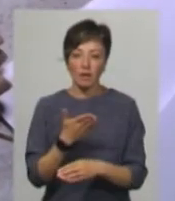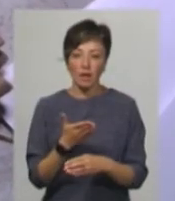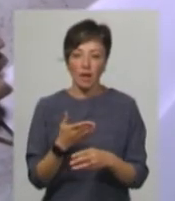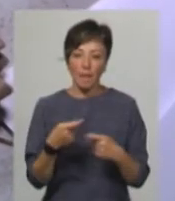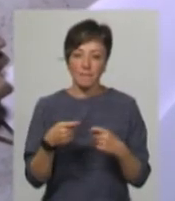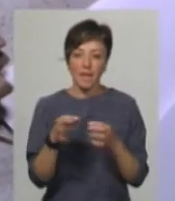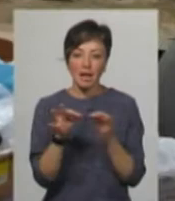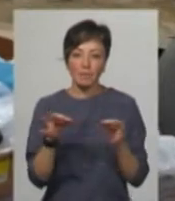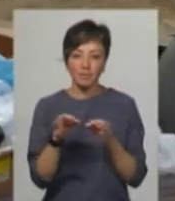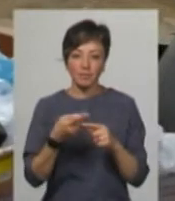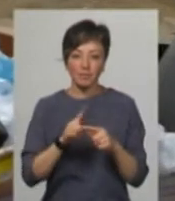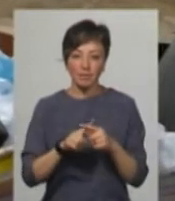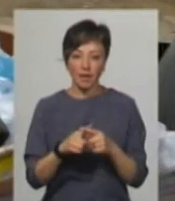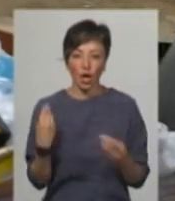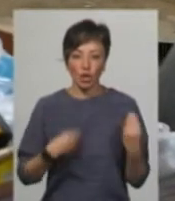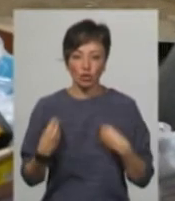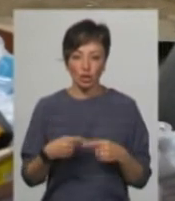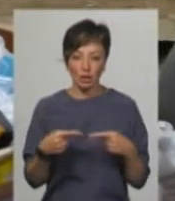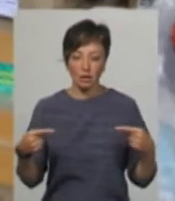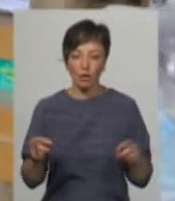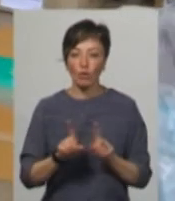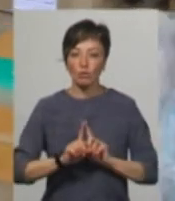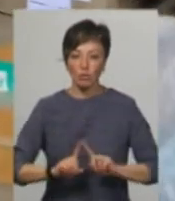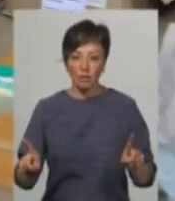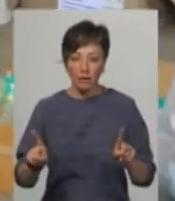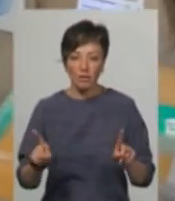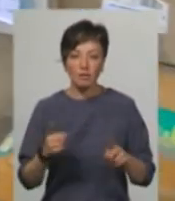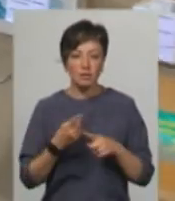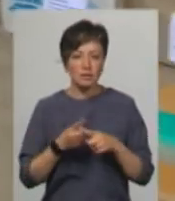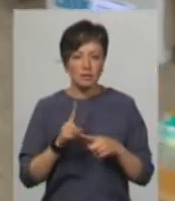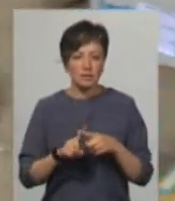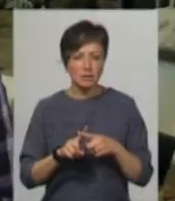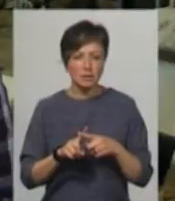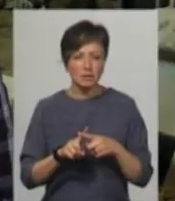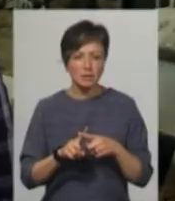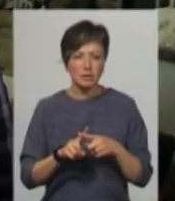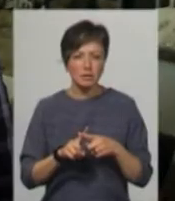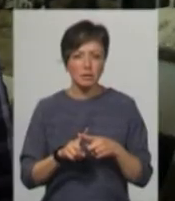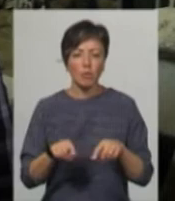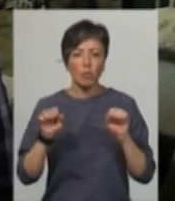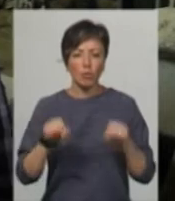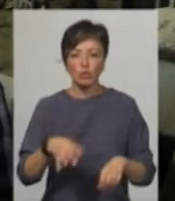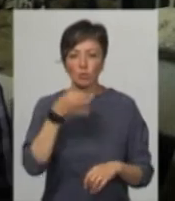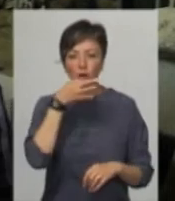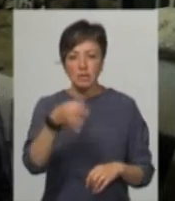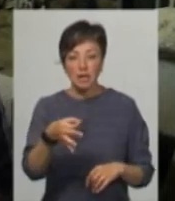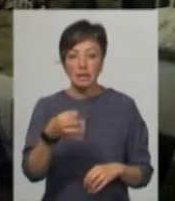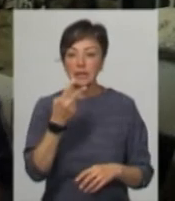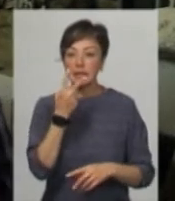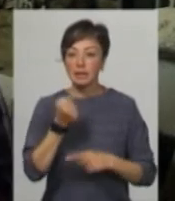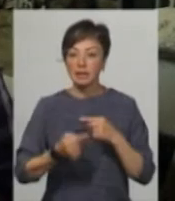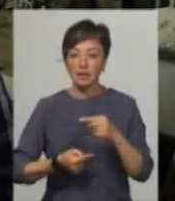речей. Особливістю саме цього замку є велика кількість решток кролів, додає науковиця. Тобто ми можемо вказати, що